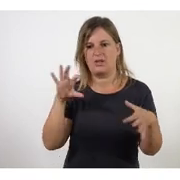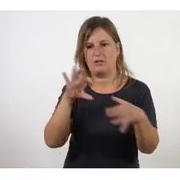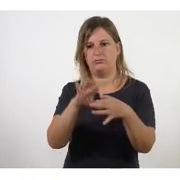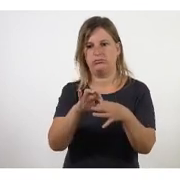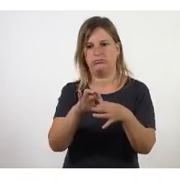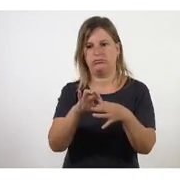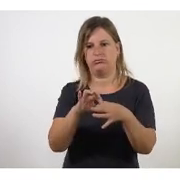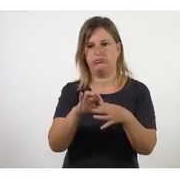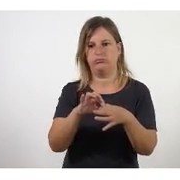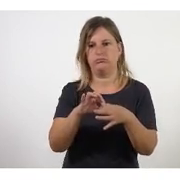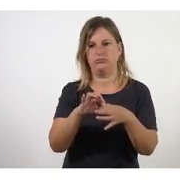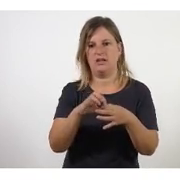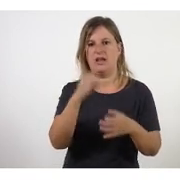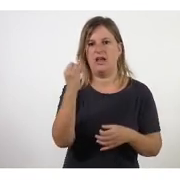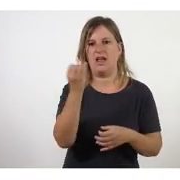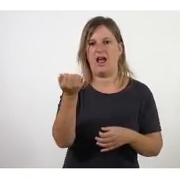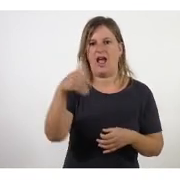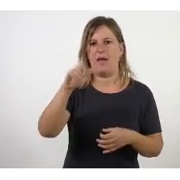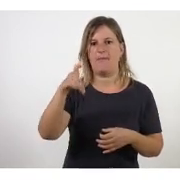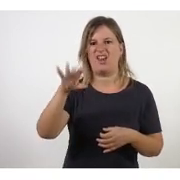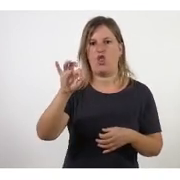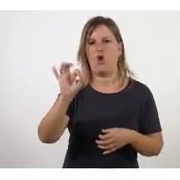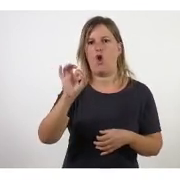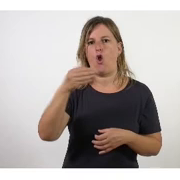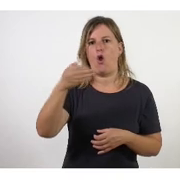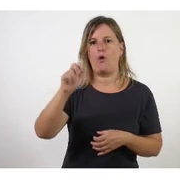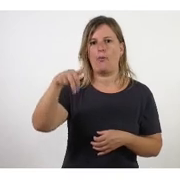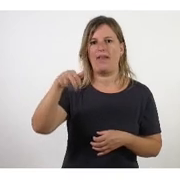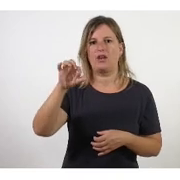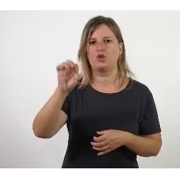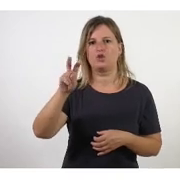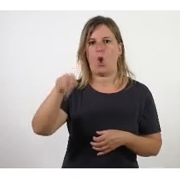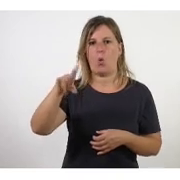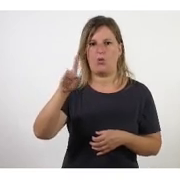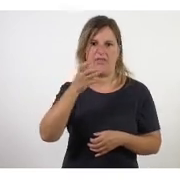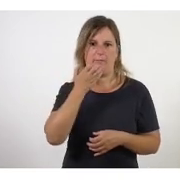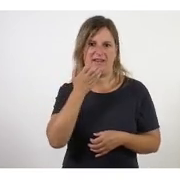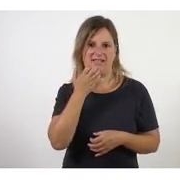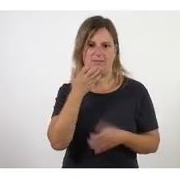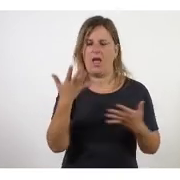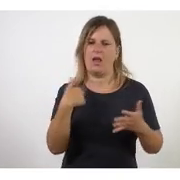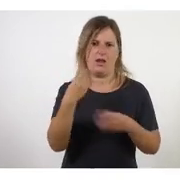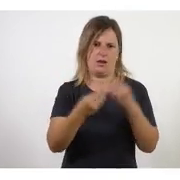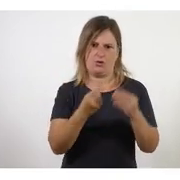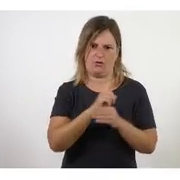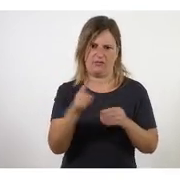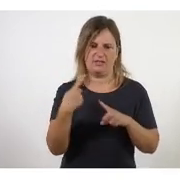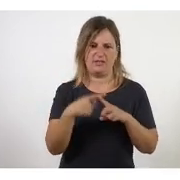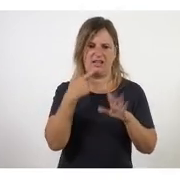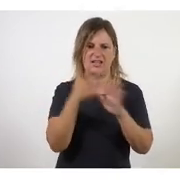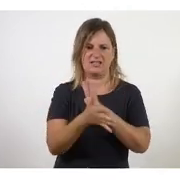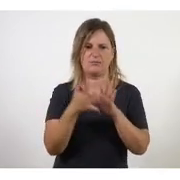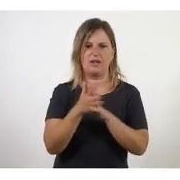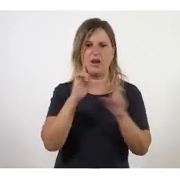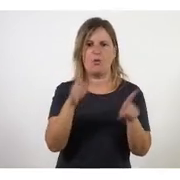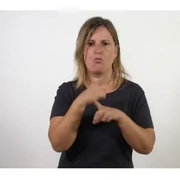punts, Jamendo o Ben Sound, i ja ho tindríem, ja ho hauríem fet. No ho faré ara perquè ara que vull explicar-vos és l'última part de com afegir